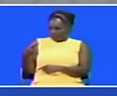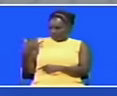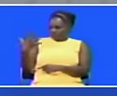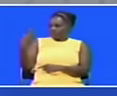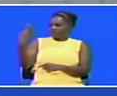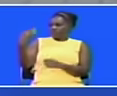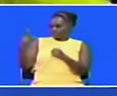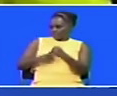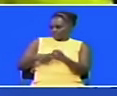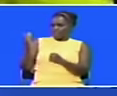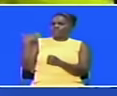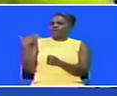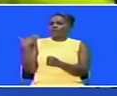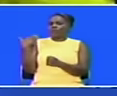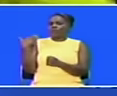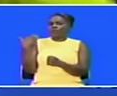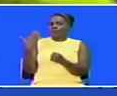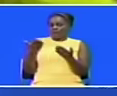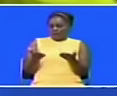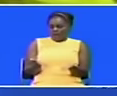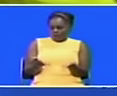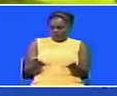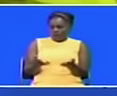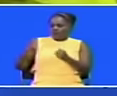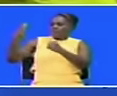5756 ilivyokuwa kwenye awamu ya kwanza hadi